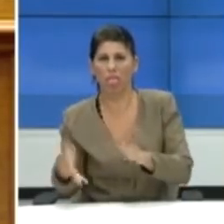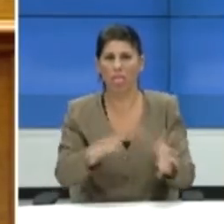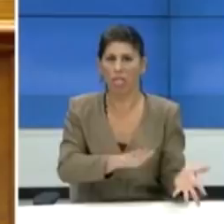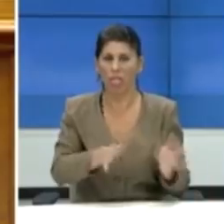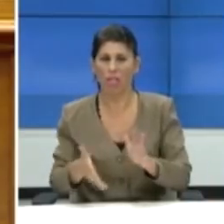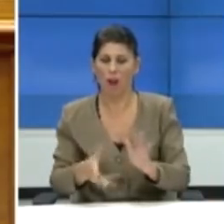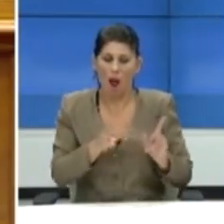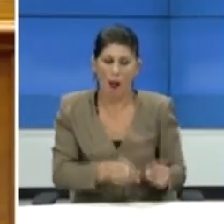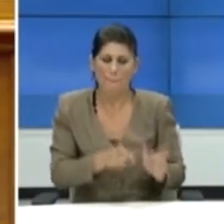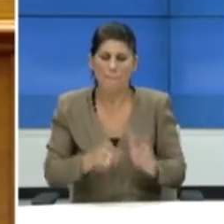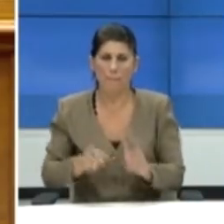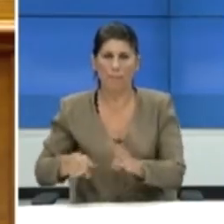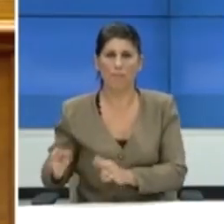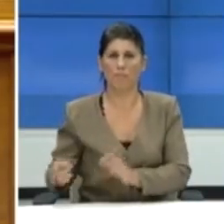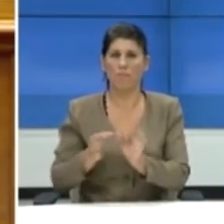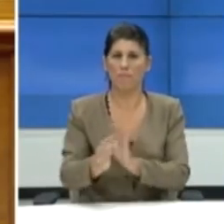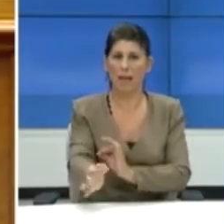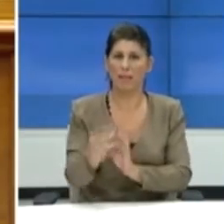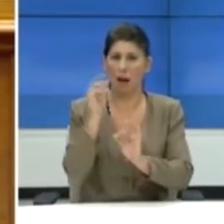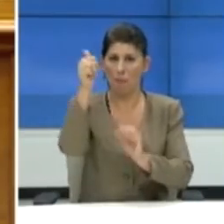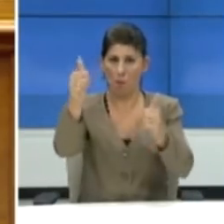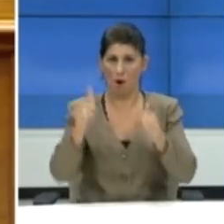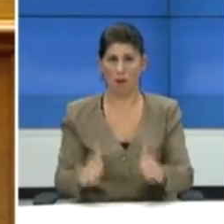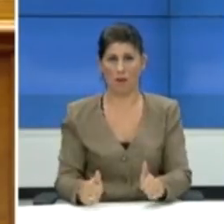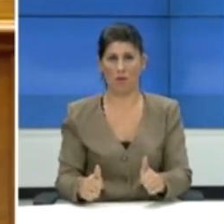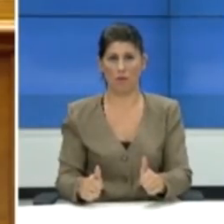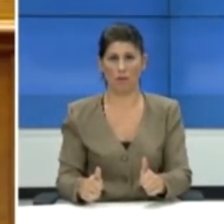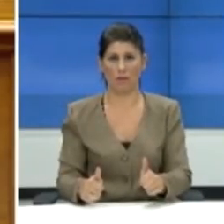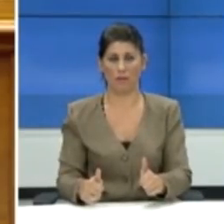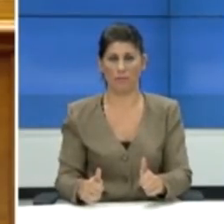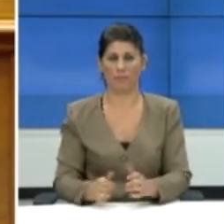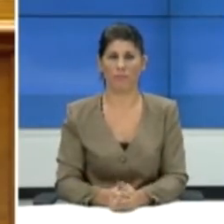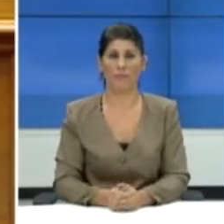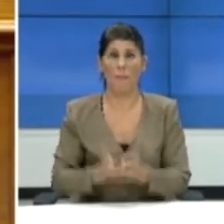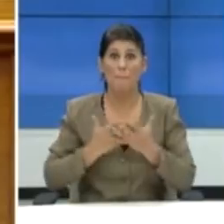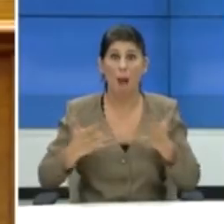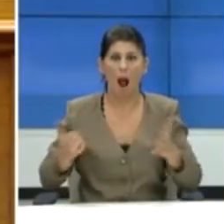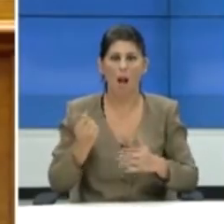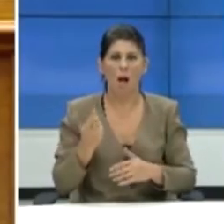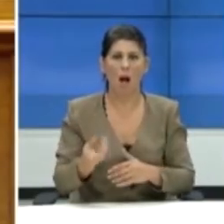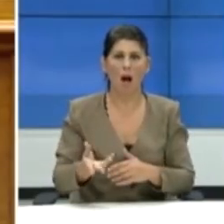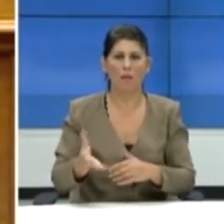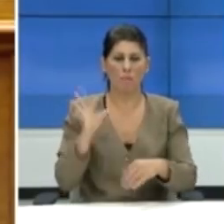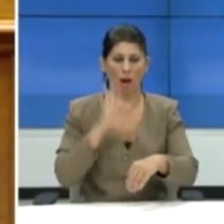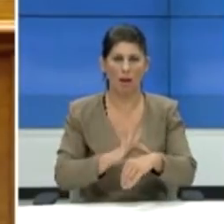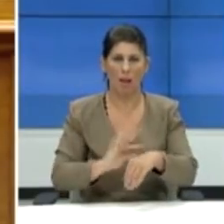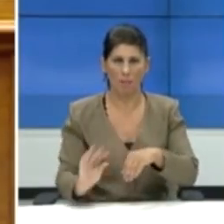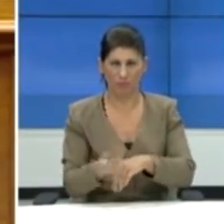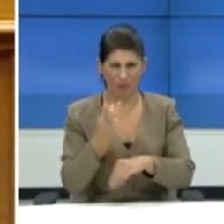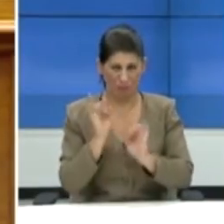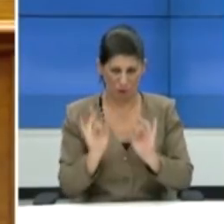την αποσπασματικότητα των μέτρων που ανακοινώνετε. Τα τριψήφια νούμερα κρουσμάτων δεν προέκυψαν από το